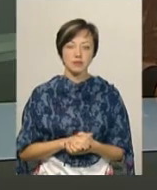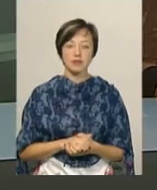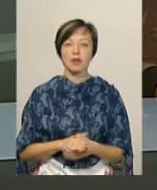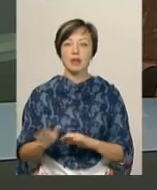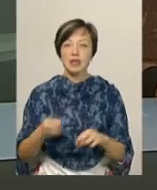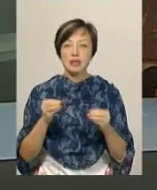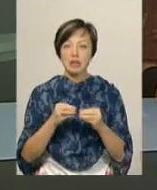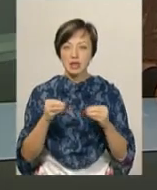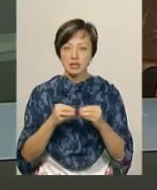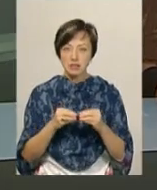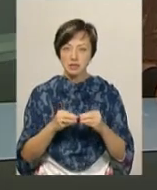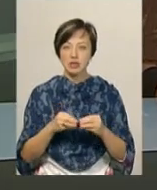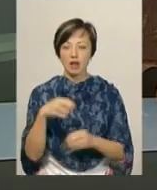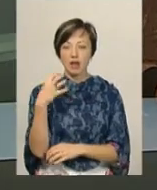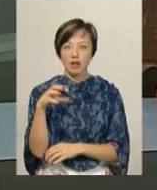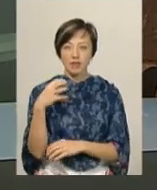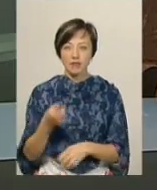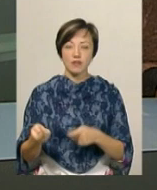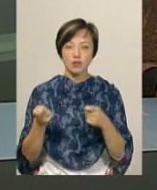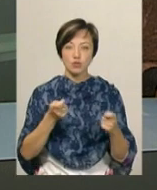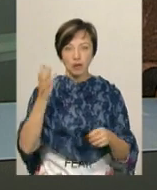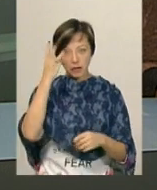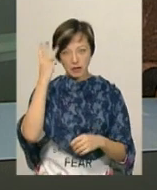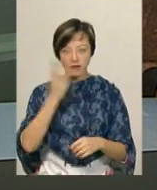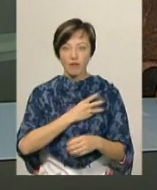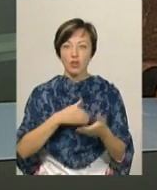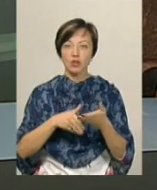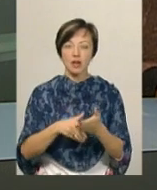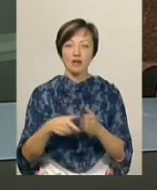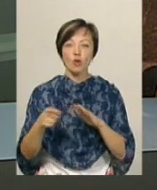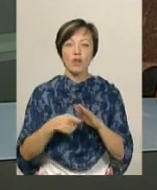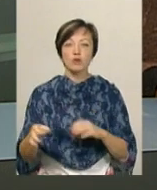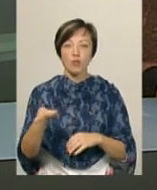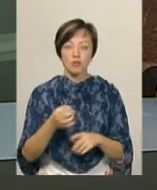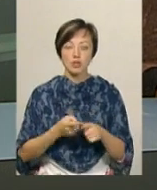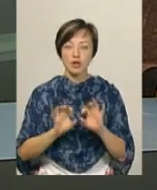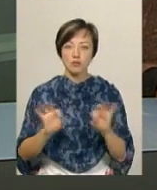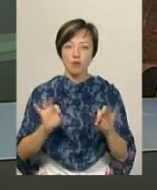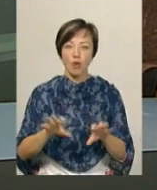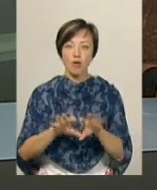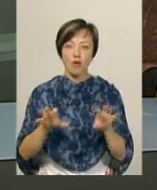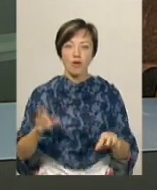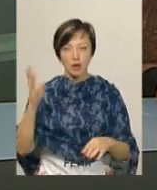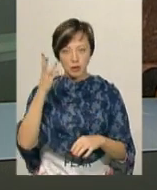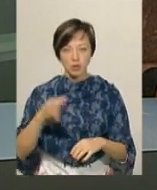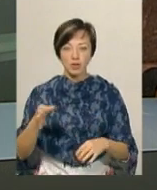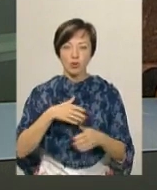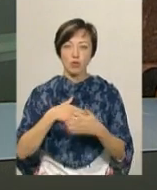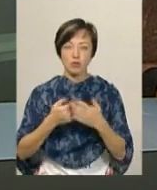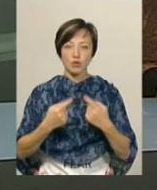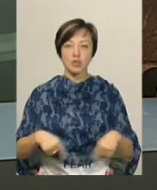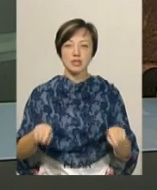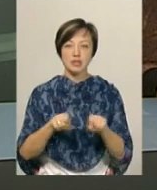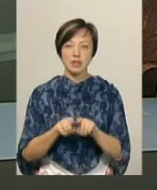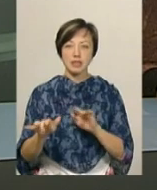10 кущів калини везуть хмельницькі волонтери у Волноваський район Донецької області. Про це розповіла голова Хмельницької обласної громадської